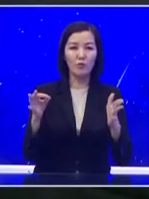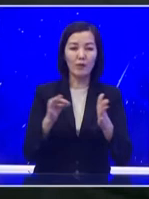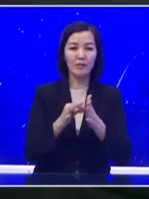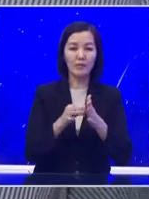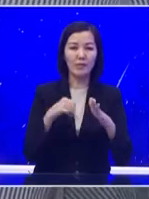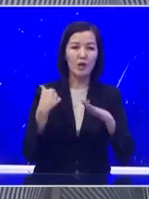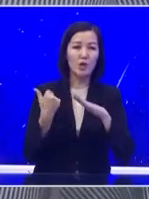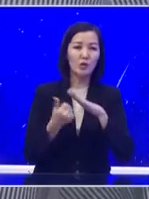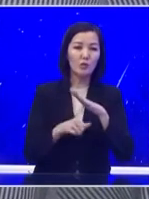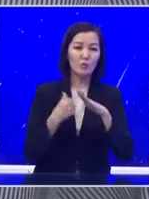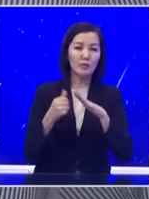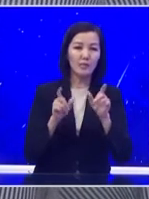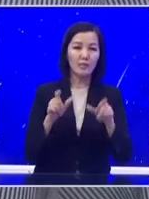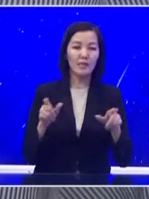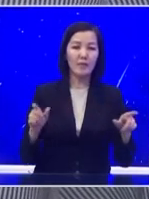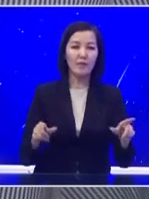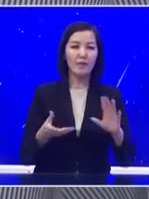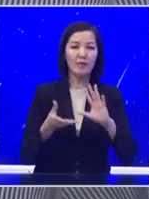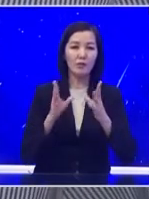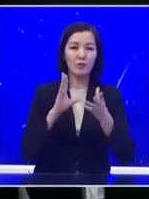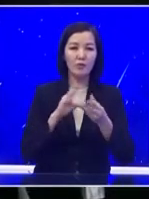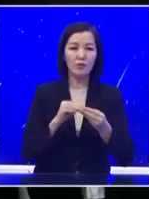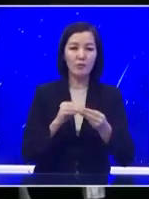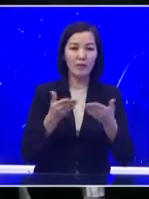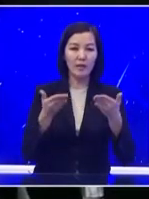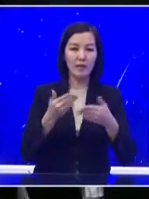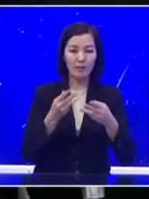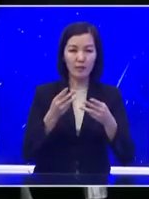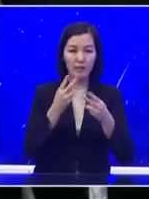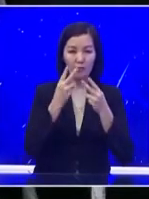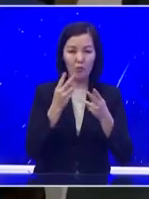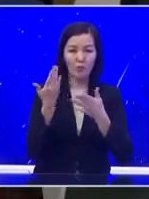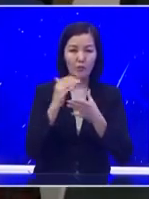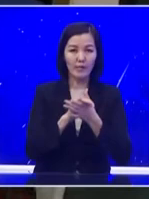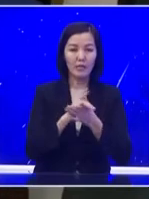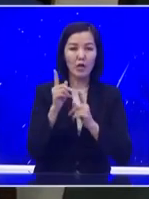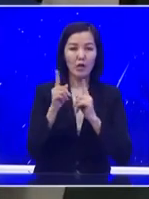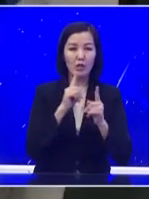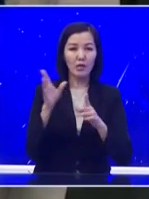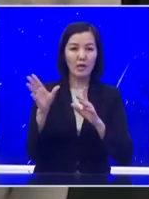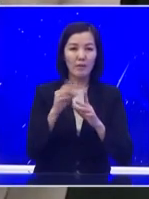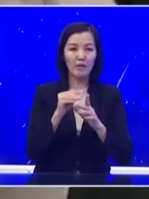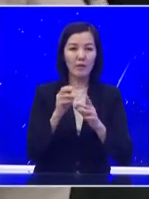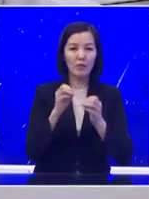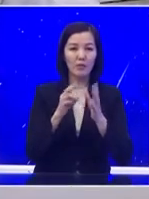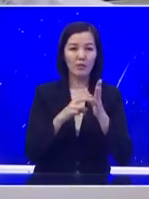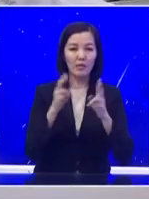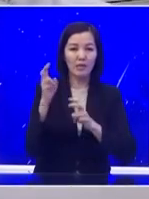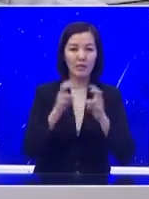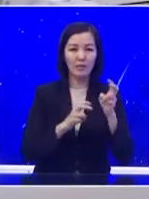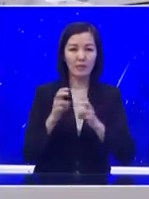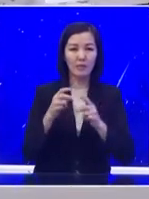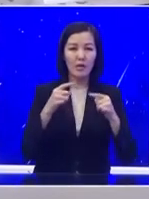орналасуларына ықпал ету мақсатында жұмыссыз азаматтардың түйіндемелерін қабылдады. Жиынға барлығы 18 кәсіпорын